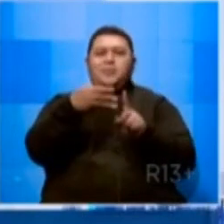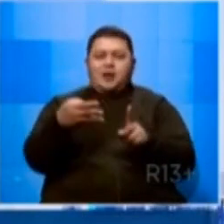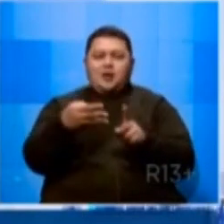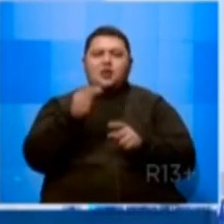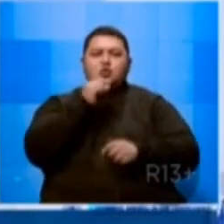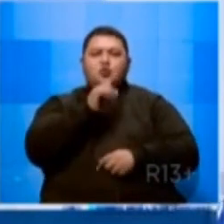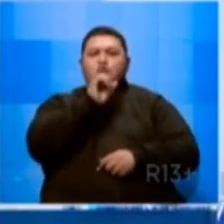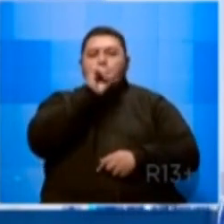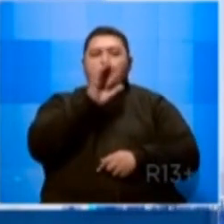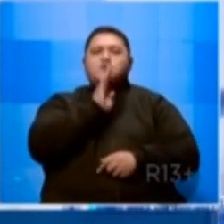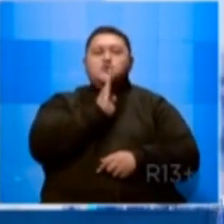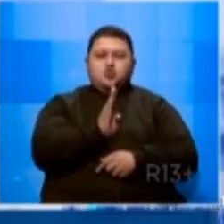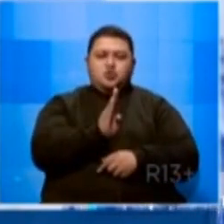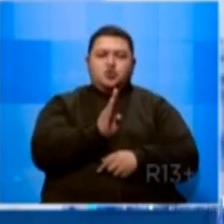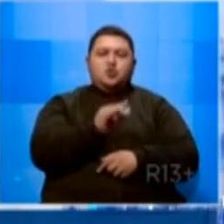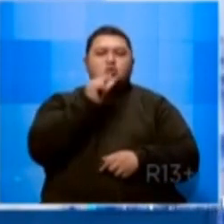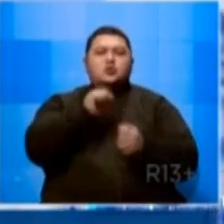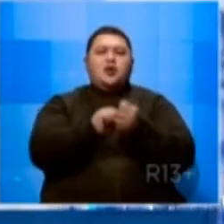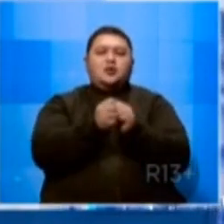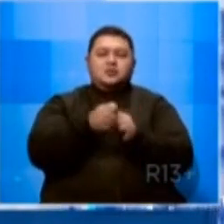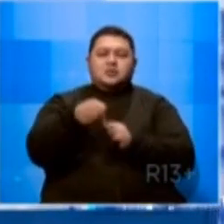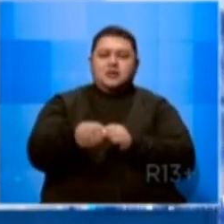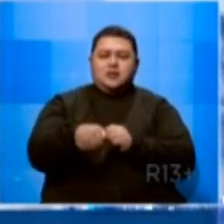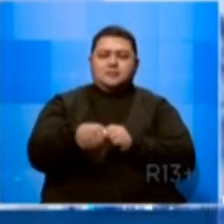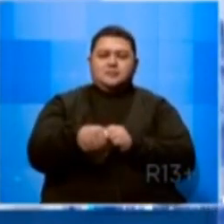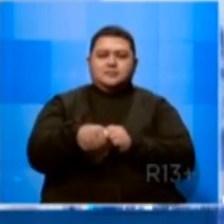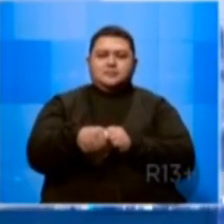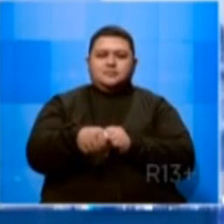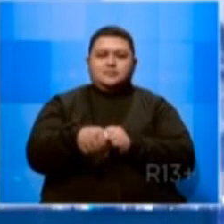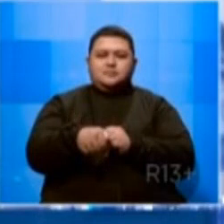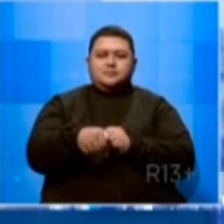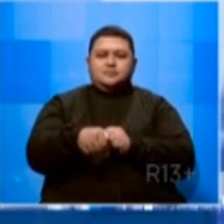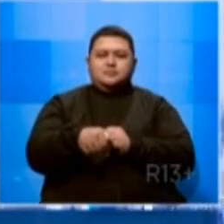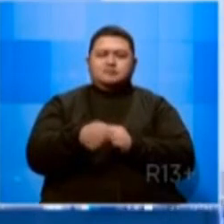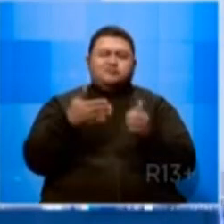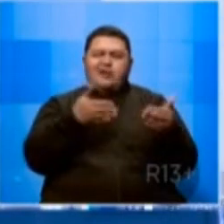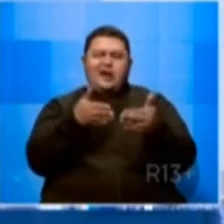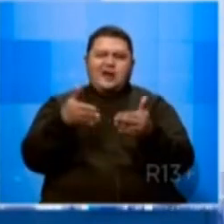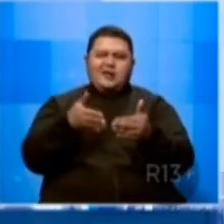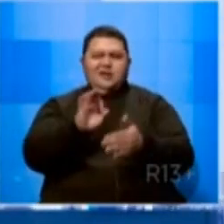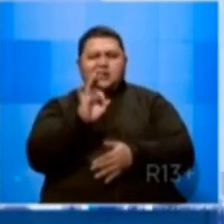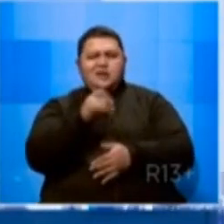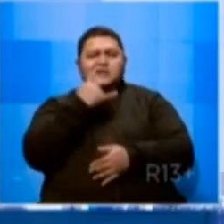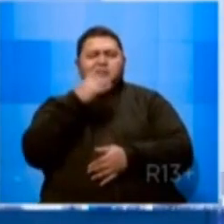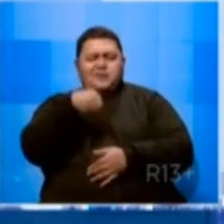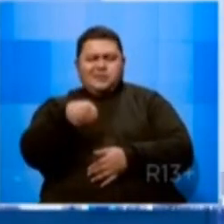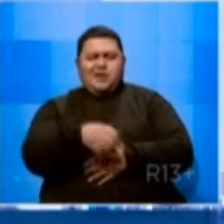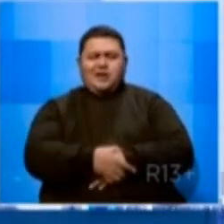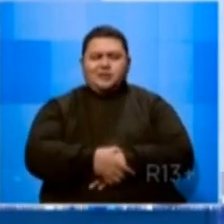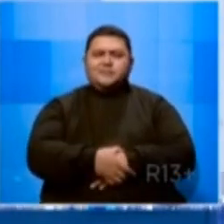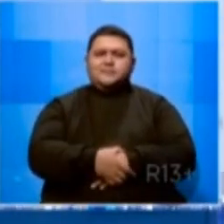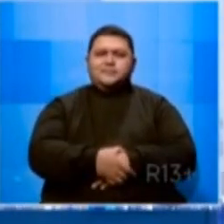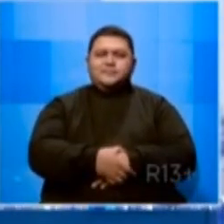berkata jujur mungkin kasus ini arahnya tidak seperti sekarang ini